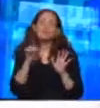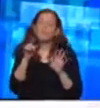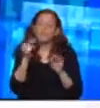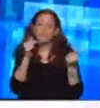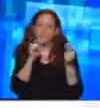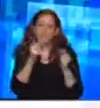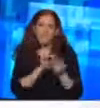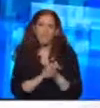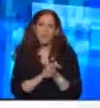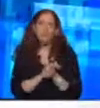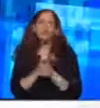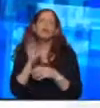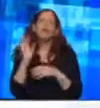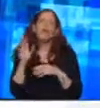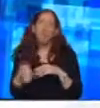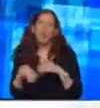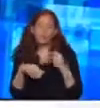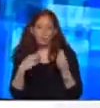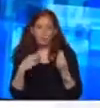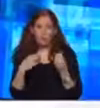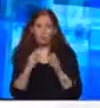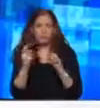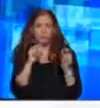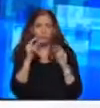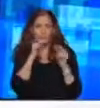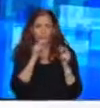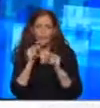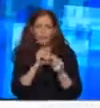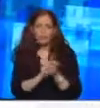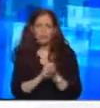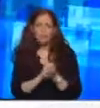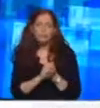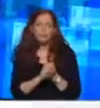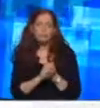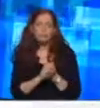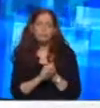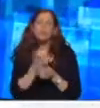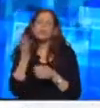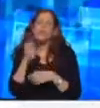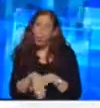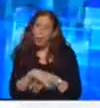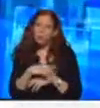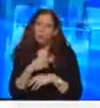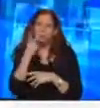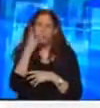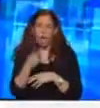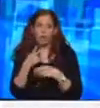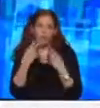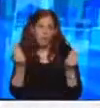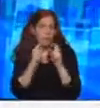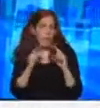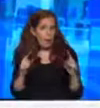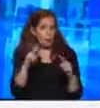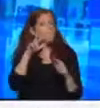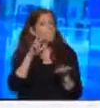למה? זה פתח להרס הדמוקרטיה. אני רוצה לשאול אותך... פתח להרס הדמוקרטיה. ובכל זאת נראה מאי שבעניינים אחרים בגץ